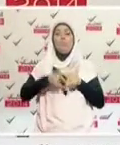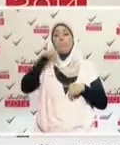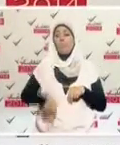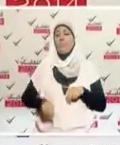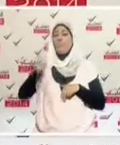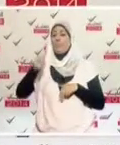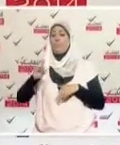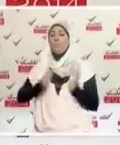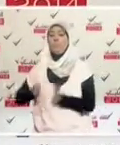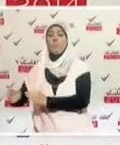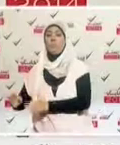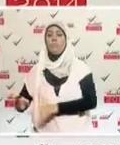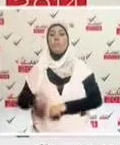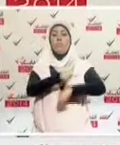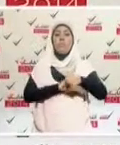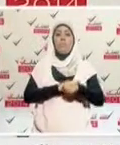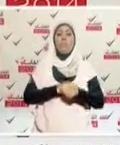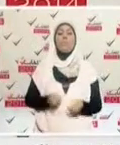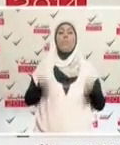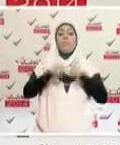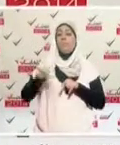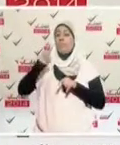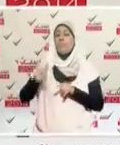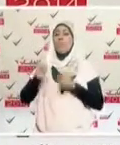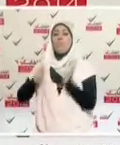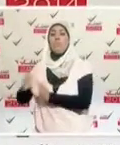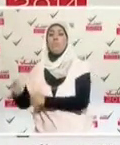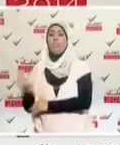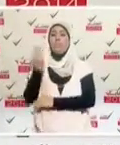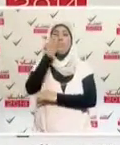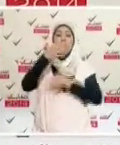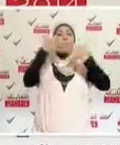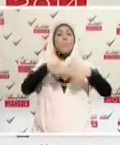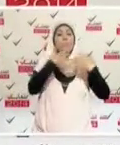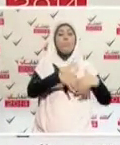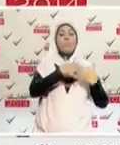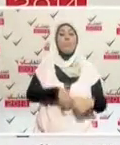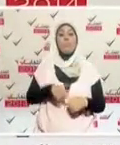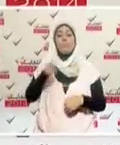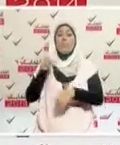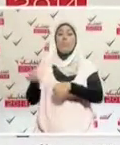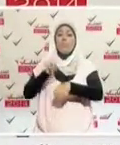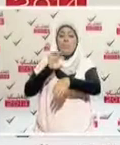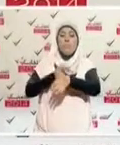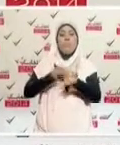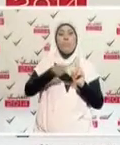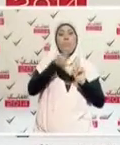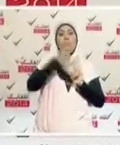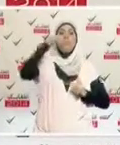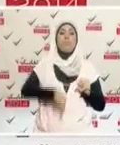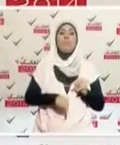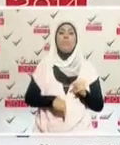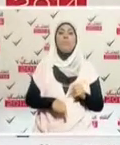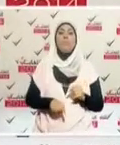كل معتمدية ومستشفى جامعي في مركز الولاية فيه المعدات والاختصاصات الطبية اللازمة.